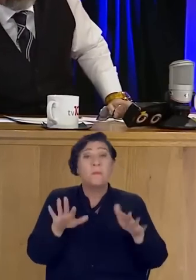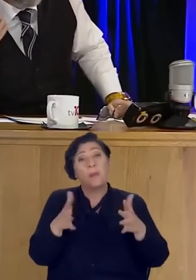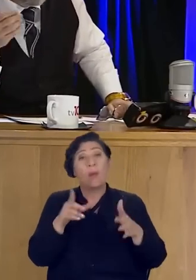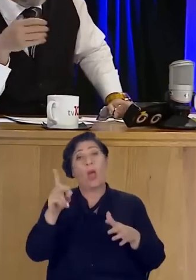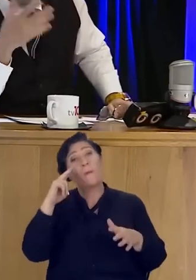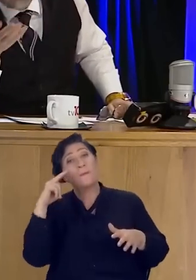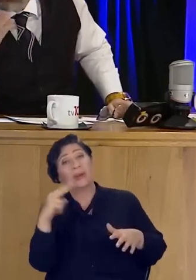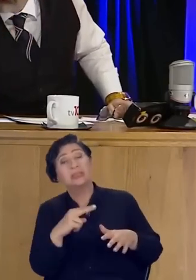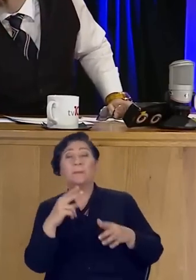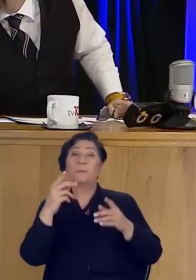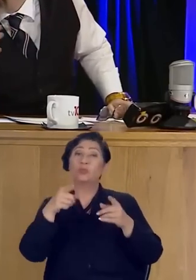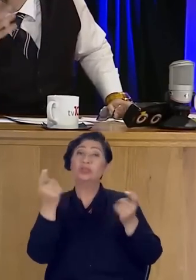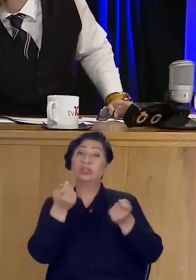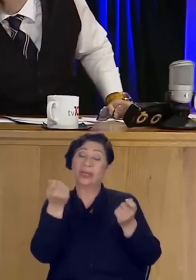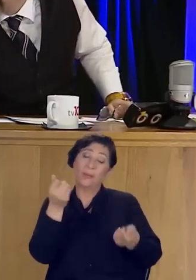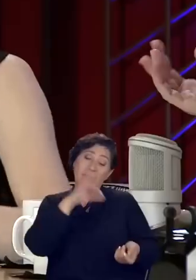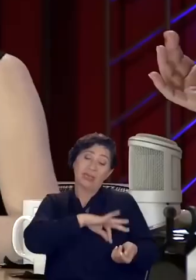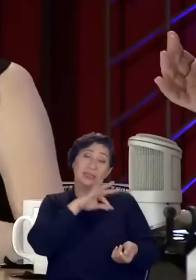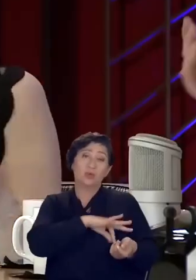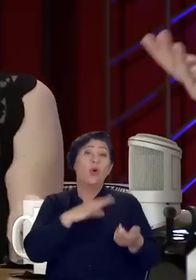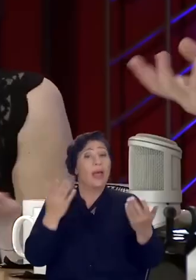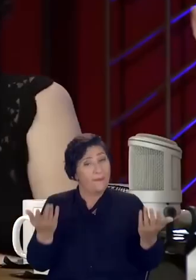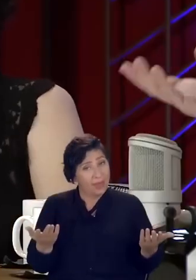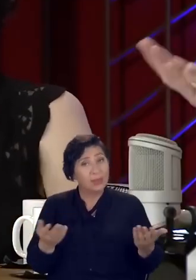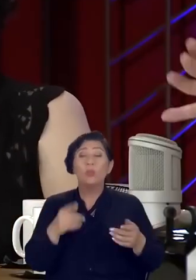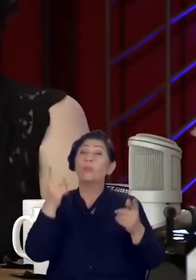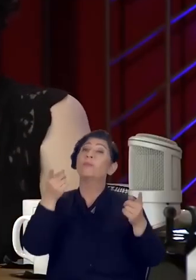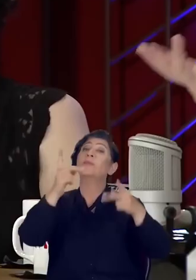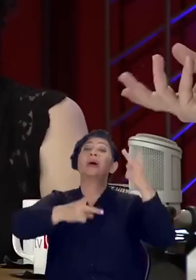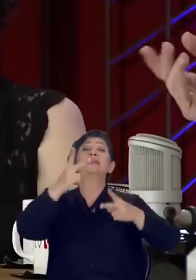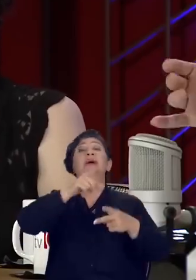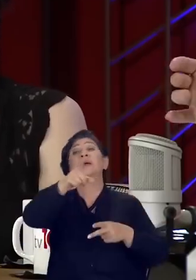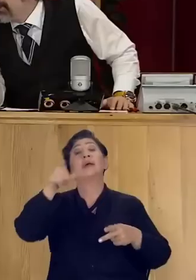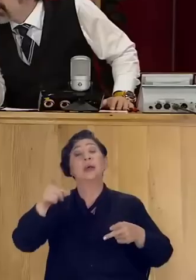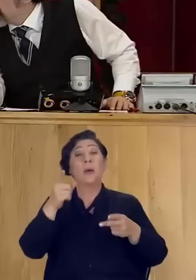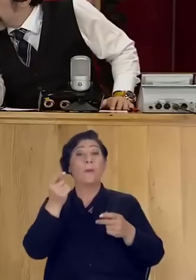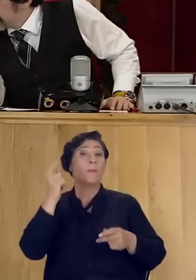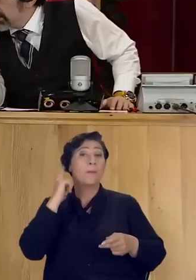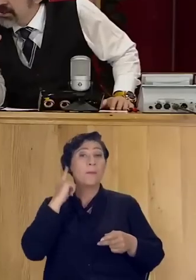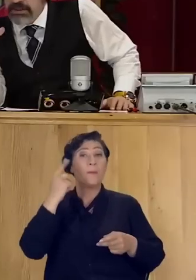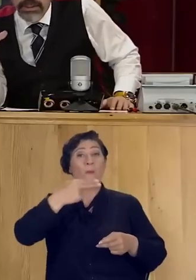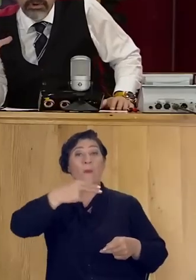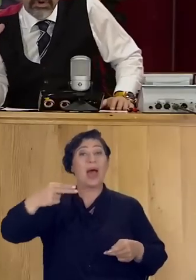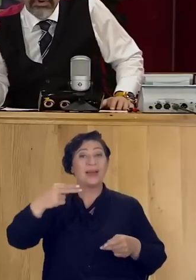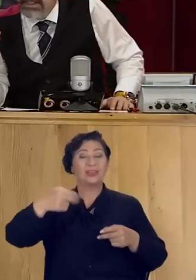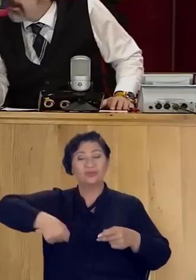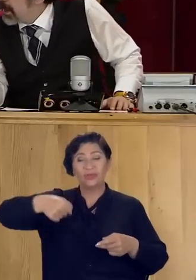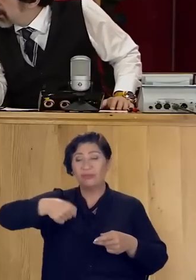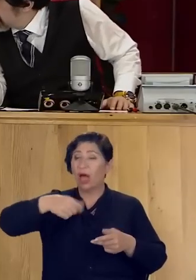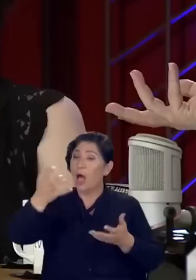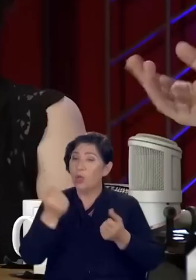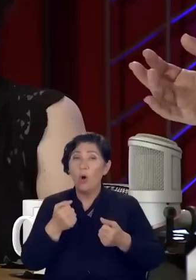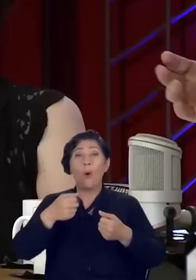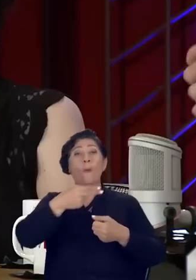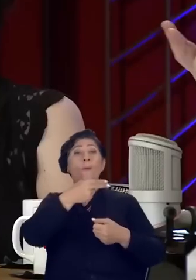böyle baktığımızda birileri bu işlerden para kazanıyor. Birileri bu işlerden işte marka çantalar satın alıyor ya da